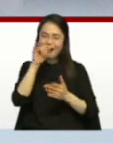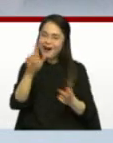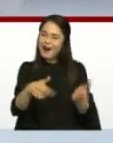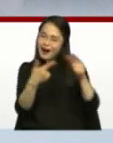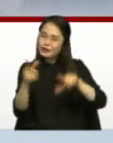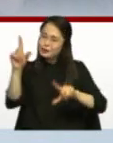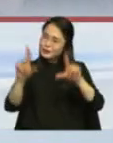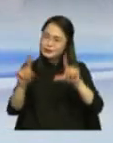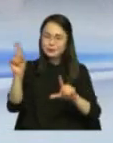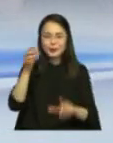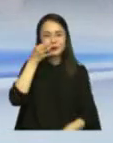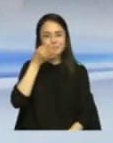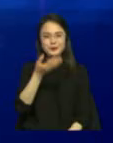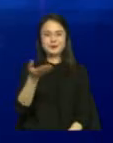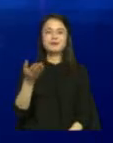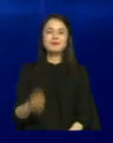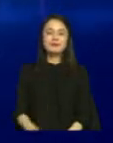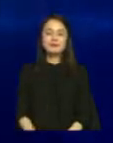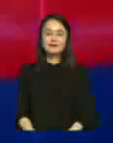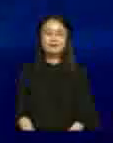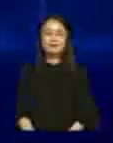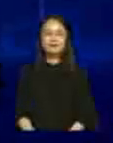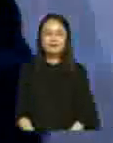담았습니다. 조성협 기자입니다.